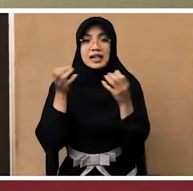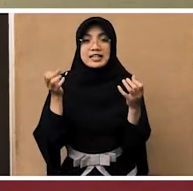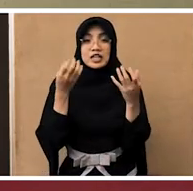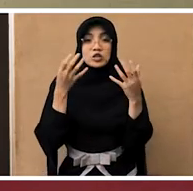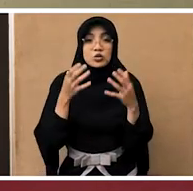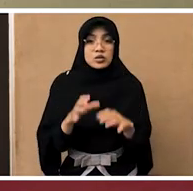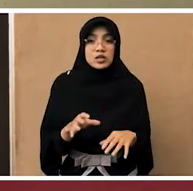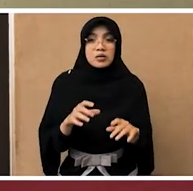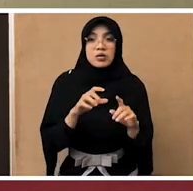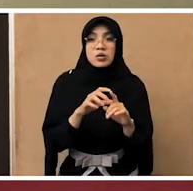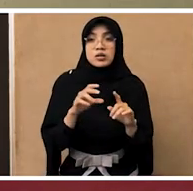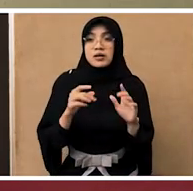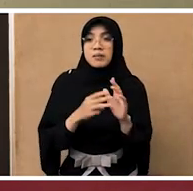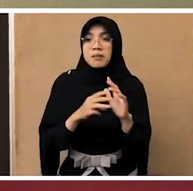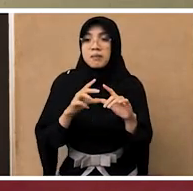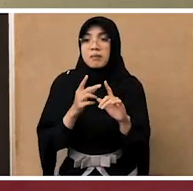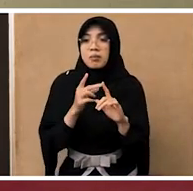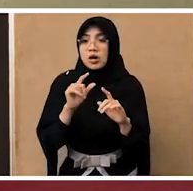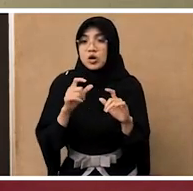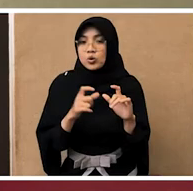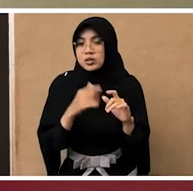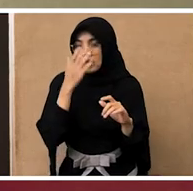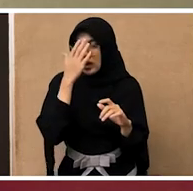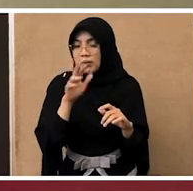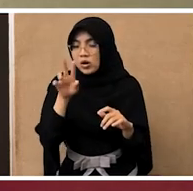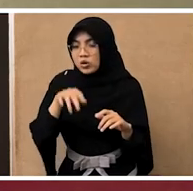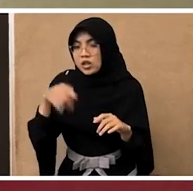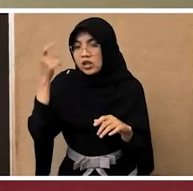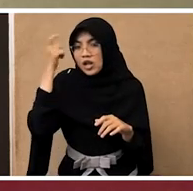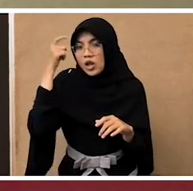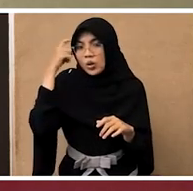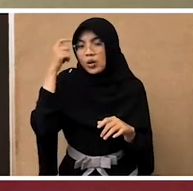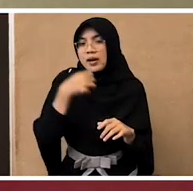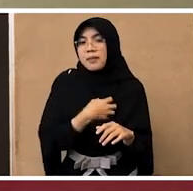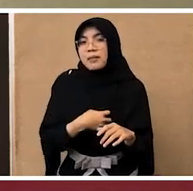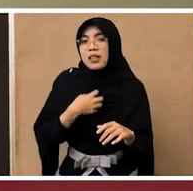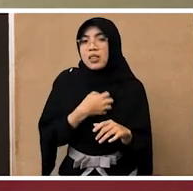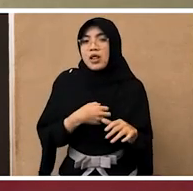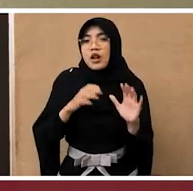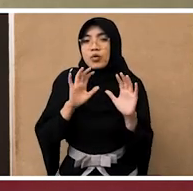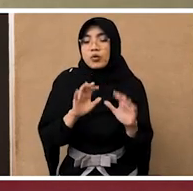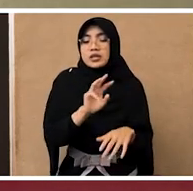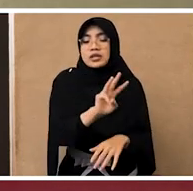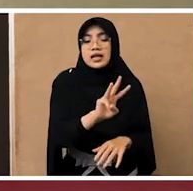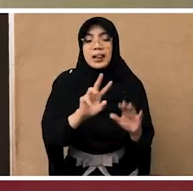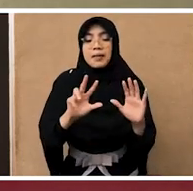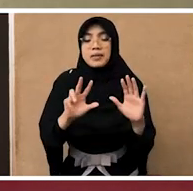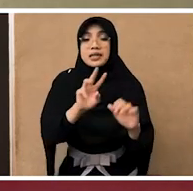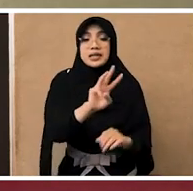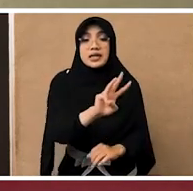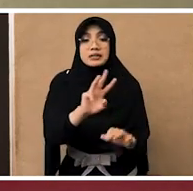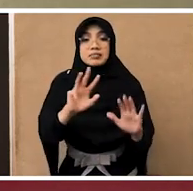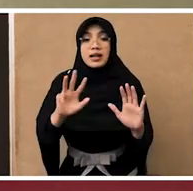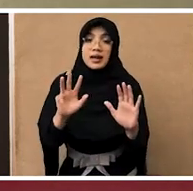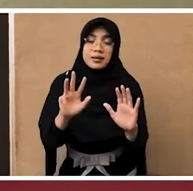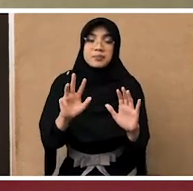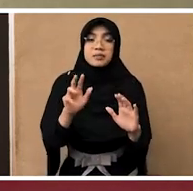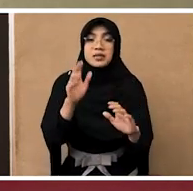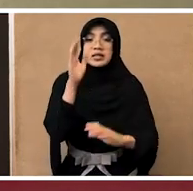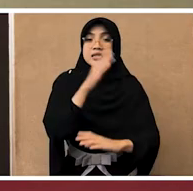Ma'ruf soal Kenapa harus hanya intelektual dan mental yang ada dalam 38 dan 39 Kenapa tidak